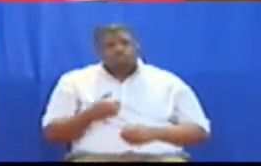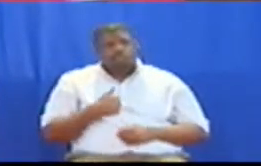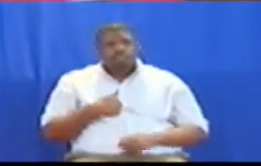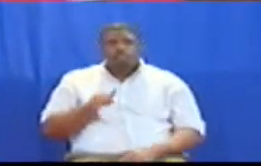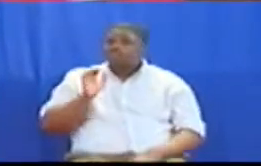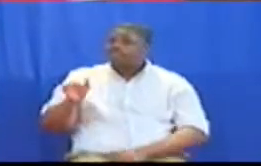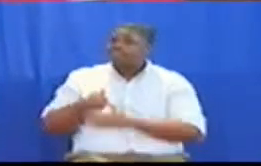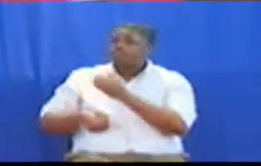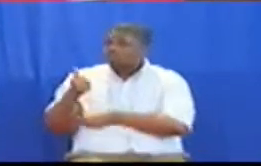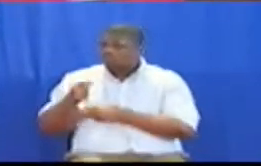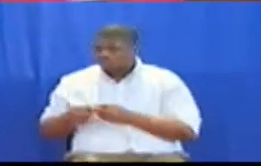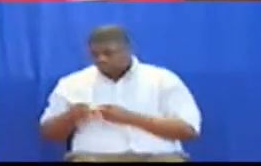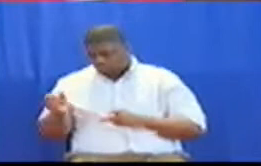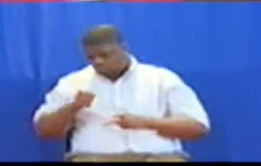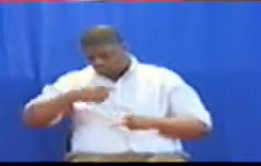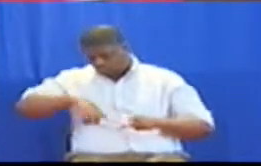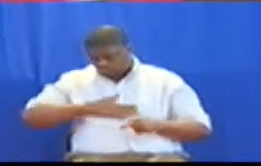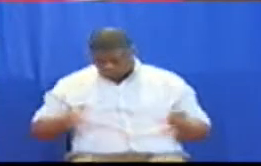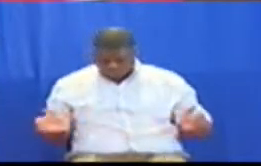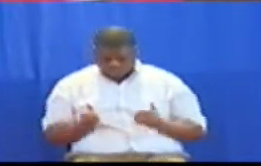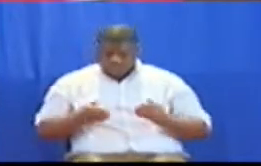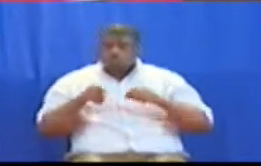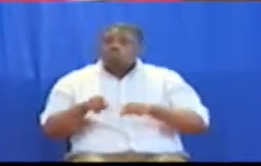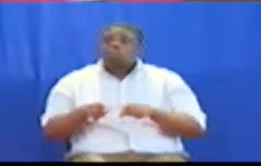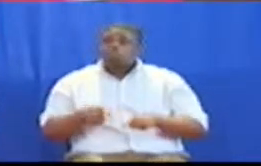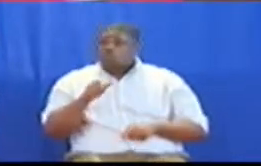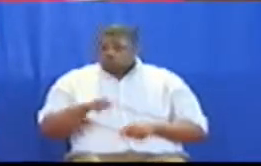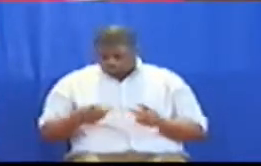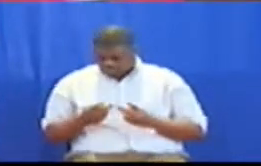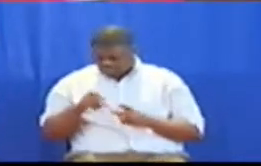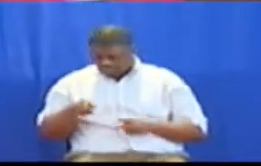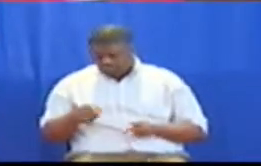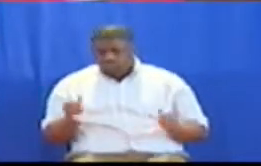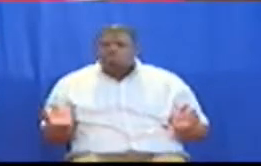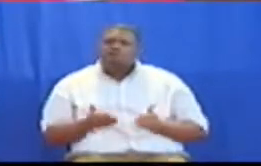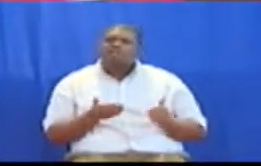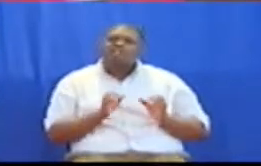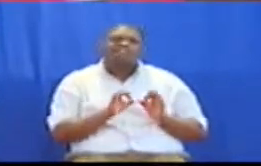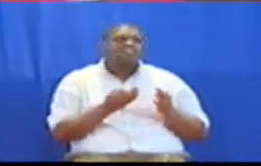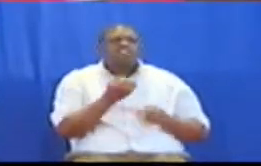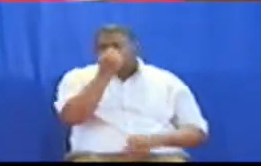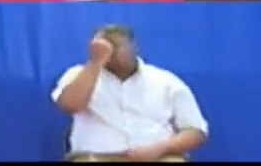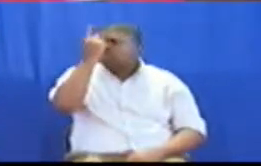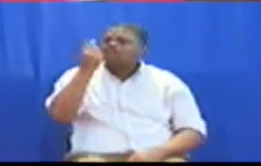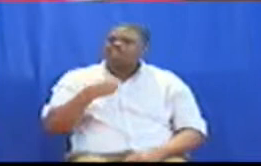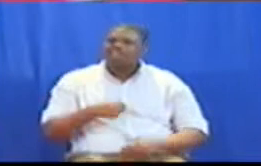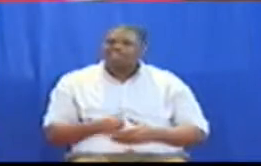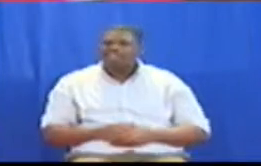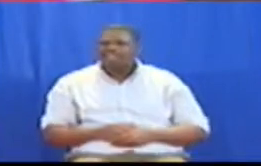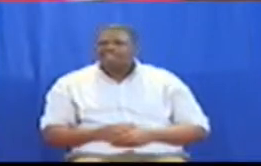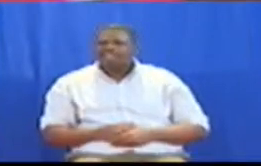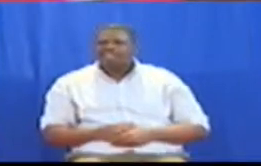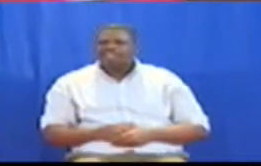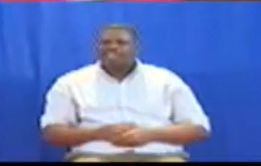tu viongozi wazee wetu ambao mnatulea, tuko humu, watu kama hawa sijui mmewalea, mimi si hata sielewi. Kwenye upande wa